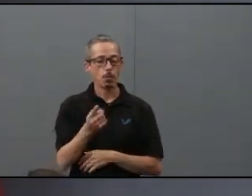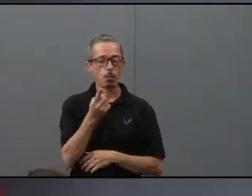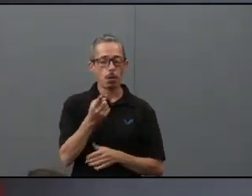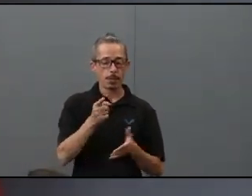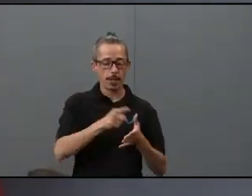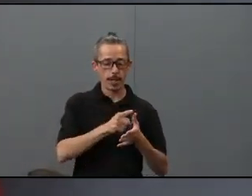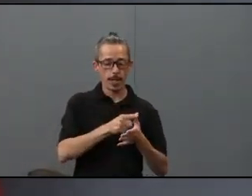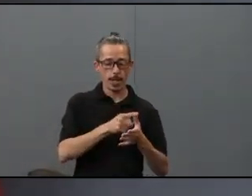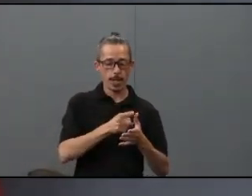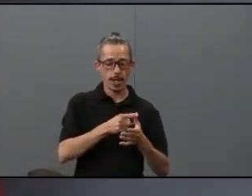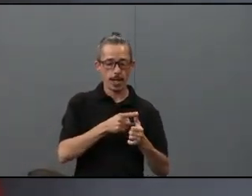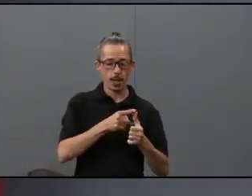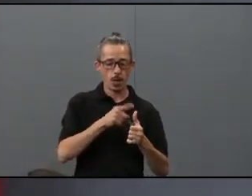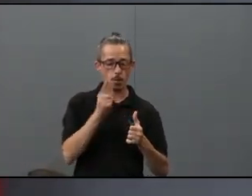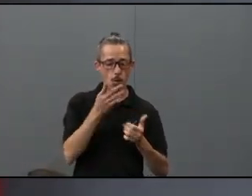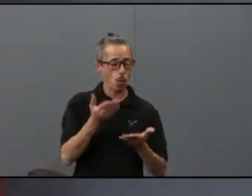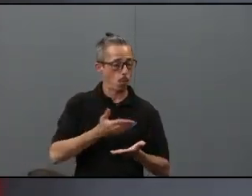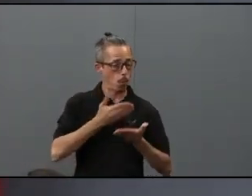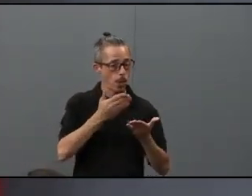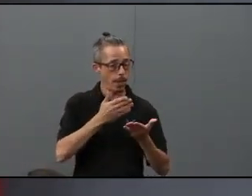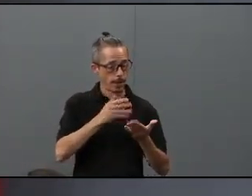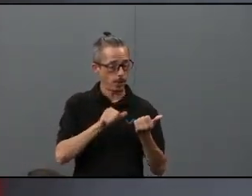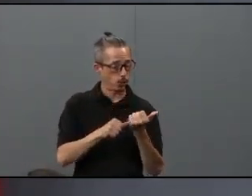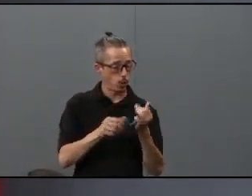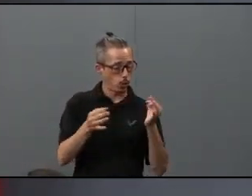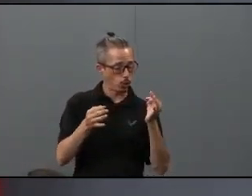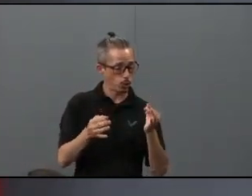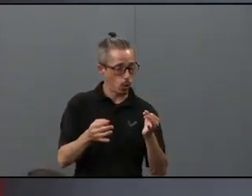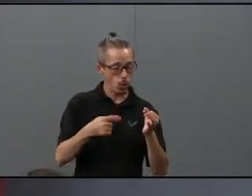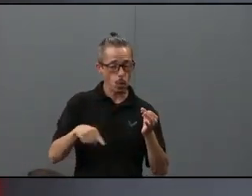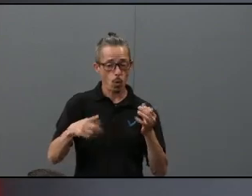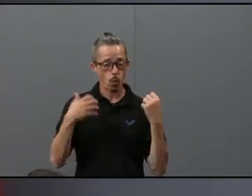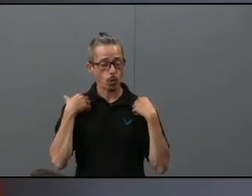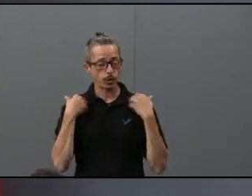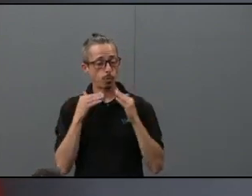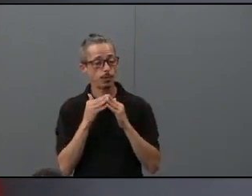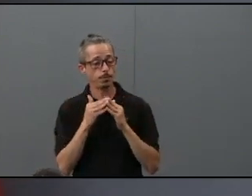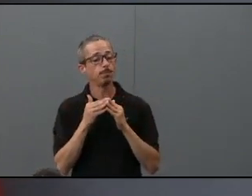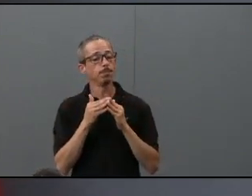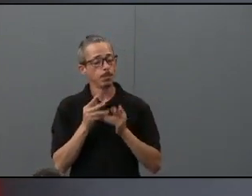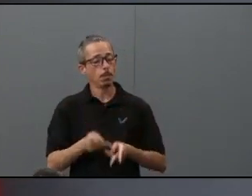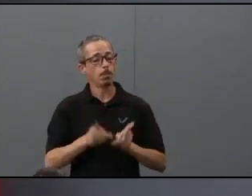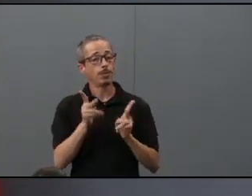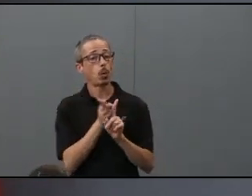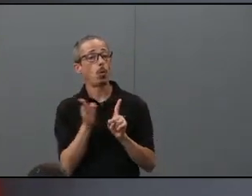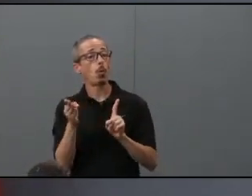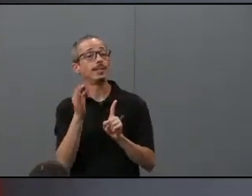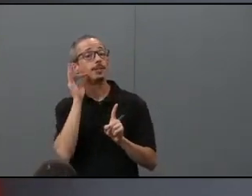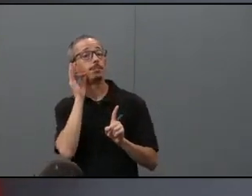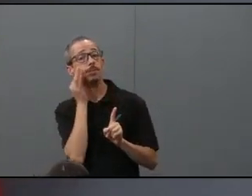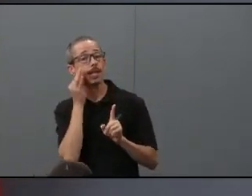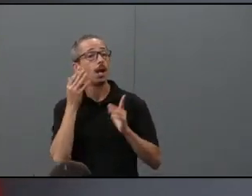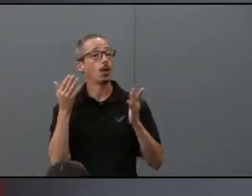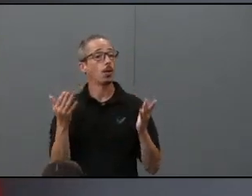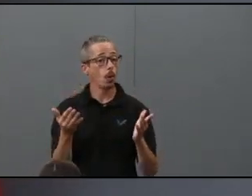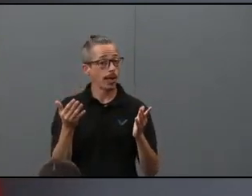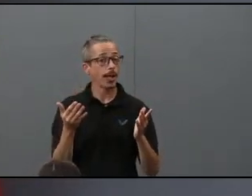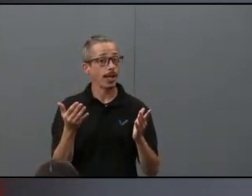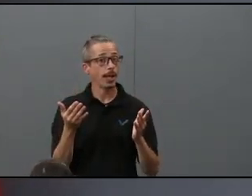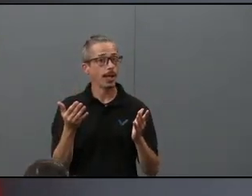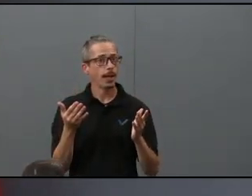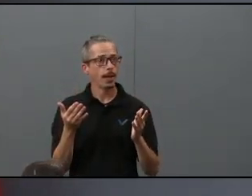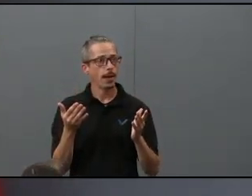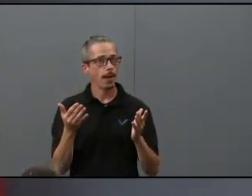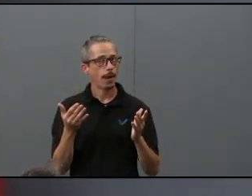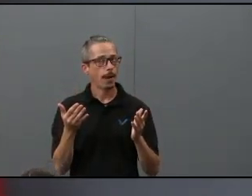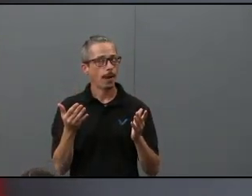première il serait proposé appuyer irrésolu que le conseil municipal accorde une dérogation mineur dont l'objet de réduire la